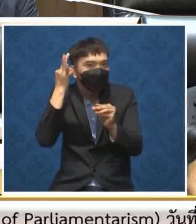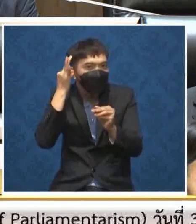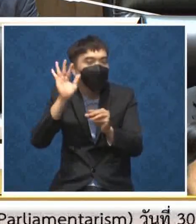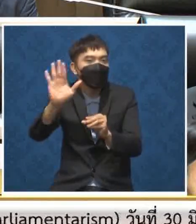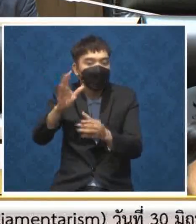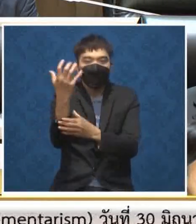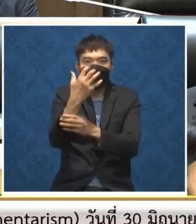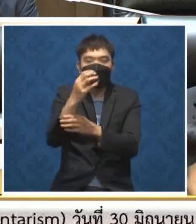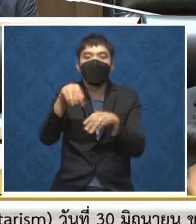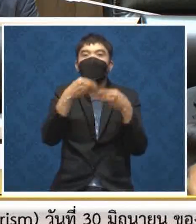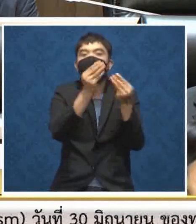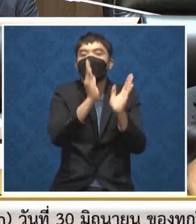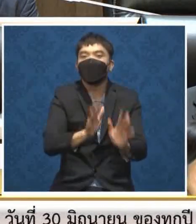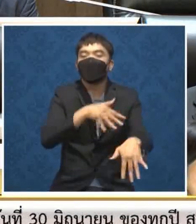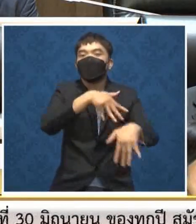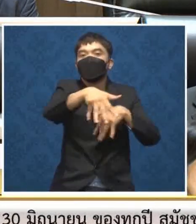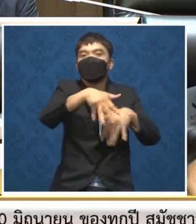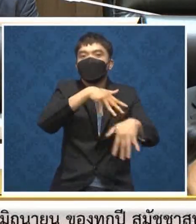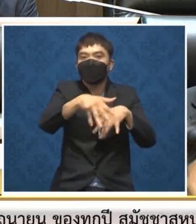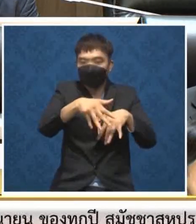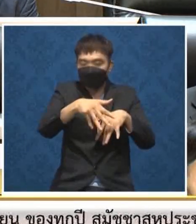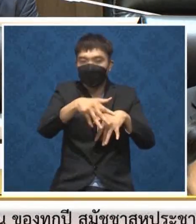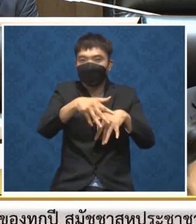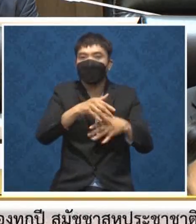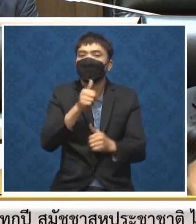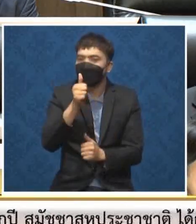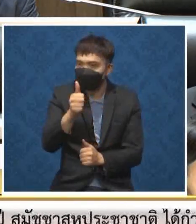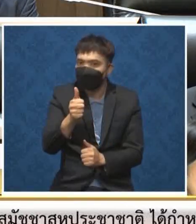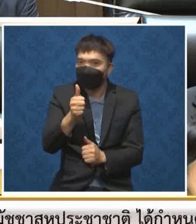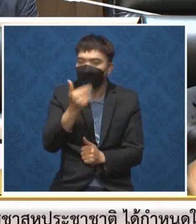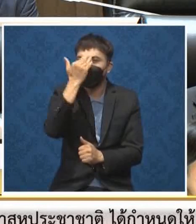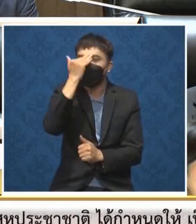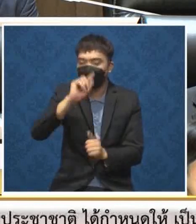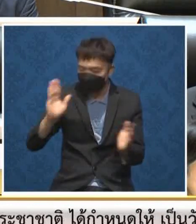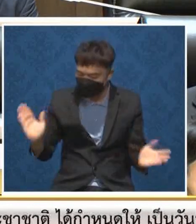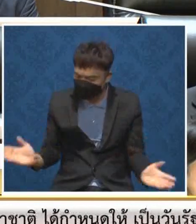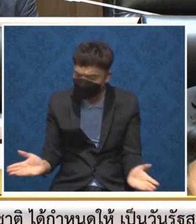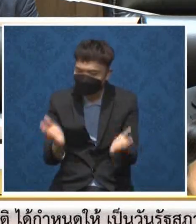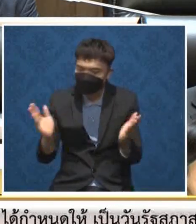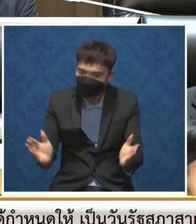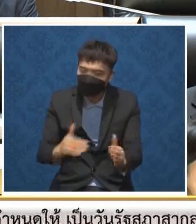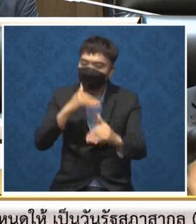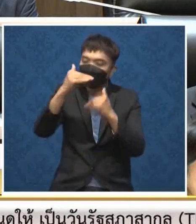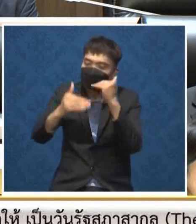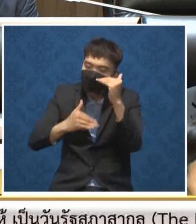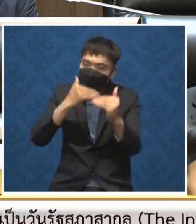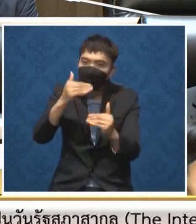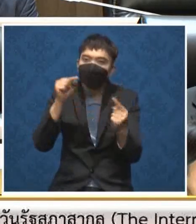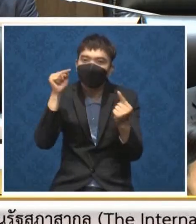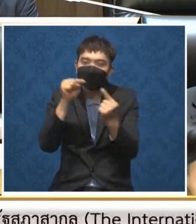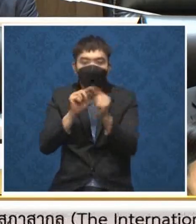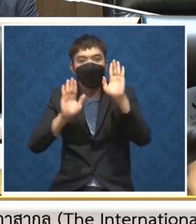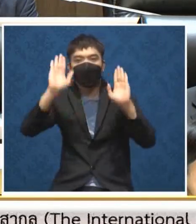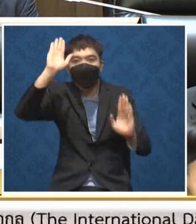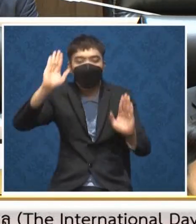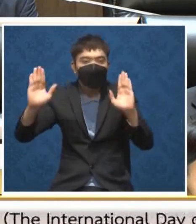โหวตสนับสนุนคุณพี่ทาแต่ทั้ง 8พรรคอย่างร่วมกันจับมือเดินหน้าจัดตั้งรัฐบาลโดยอาจารย์เสนอแคนดิเดตจากพรรคร่วมขึ้น